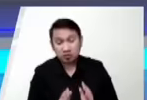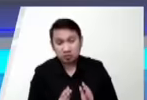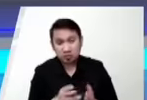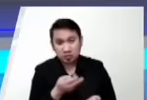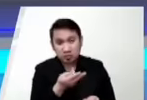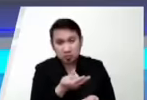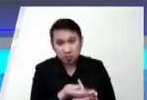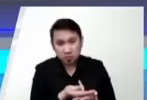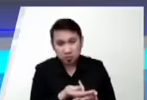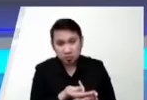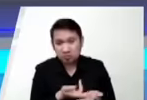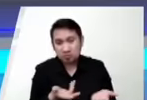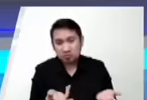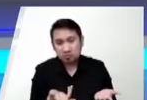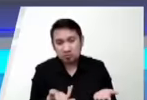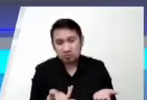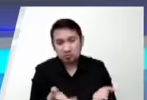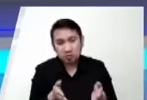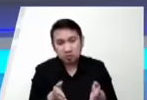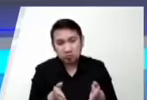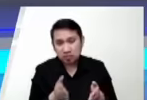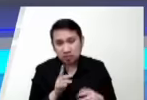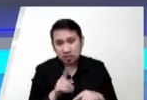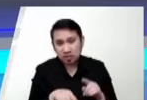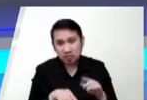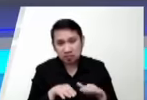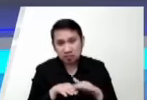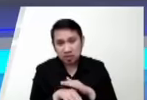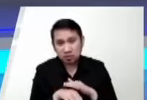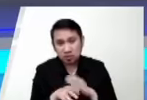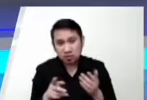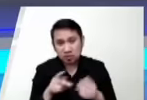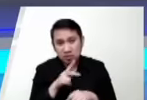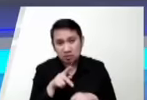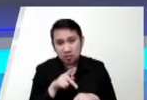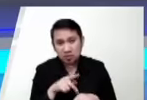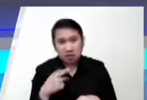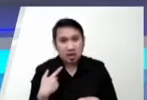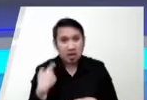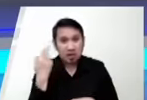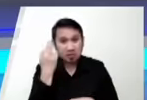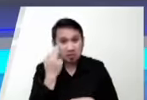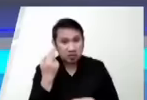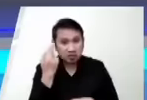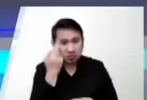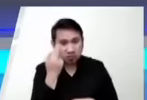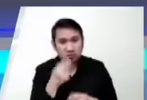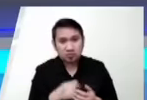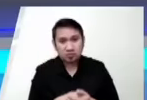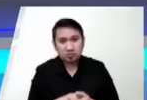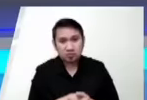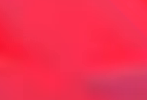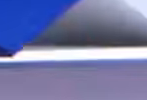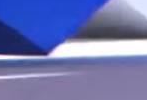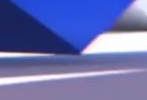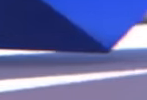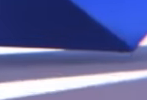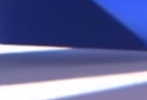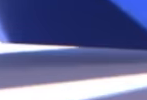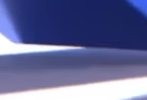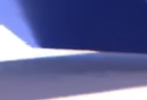payagang makapasok sa bansa sa iba't ibang dahilan. Ang hakbang ng mga otoridad sa paliparan sa pagtutok ni Mariz Umali.